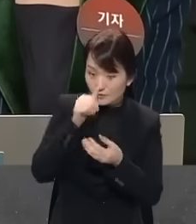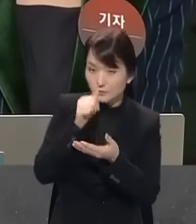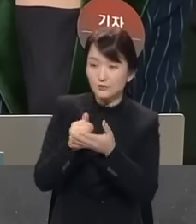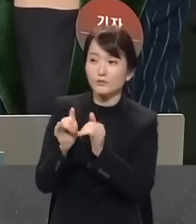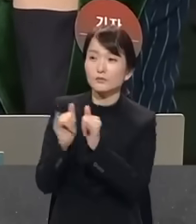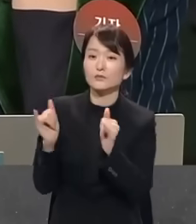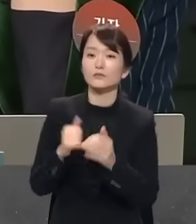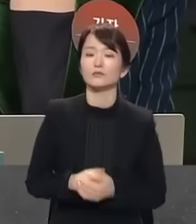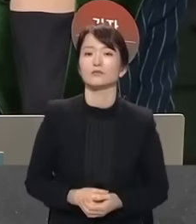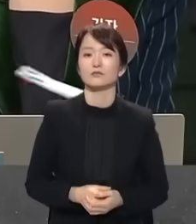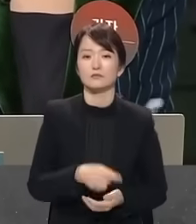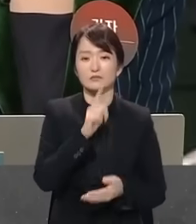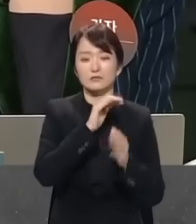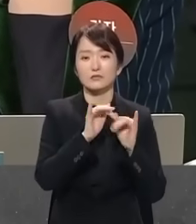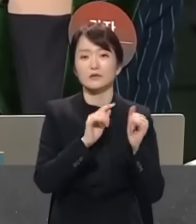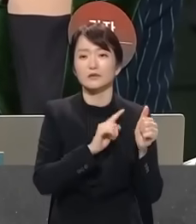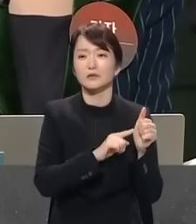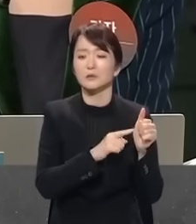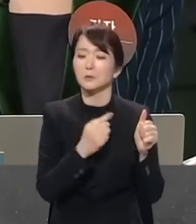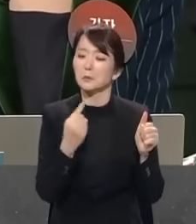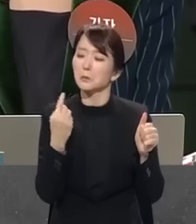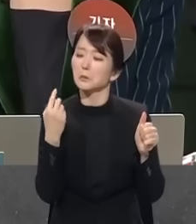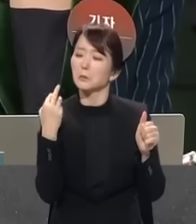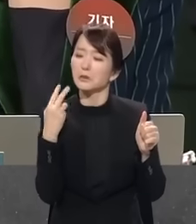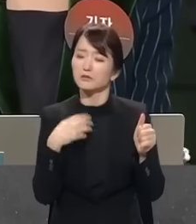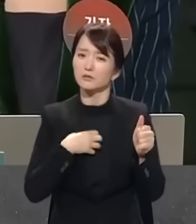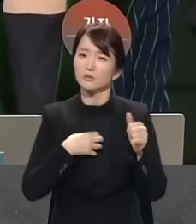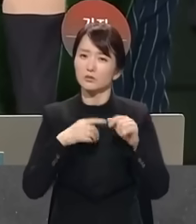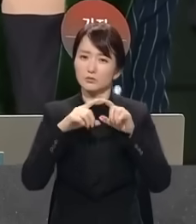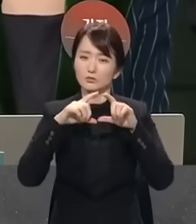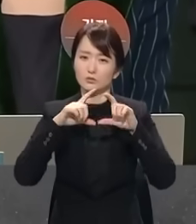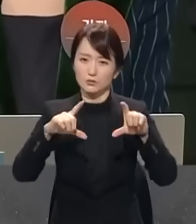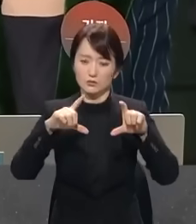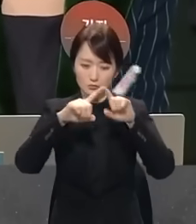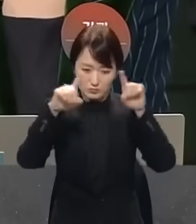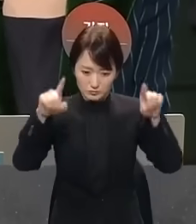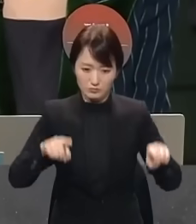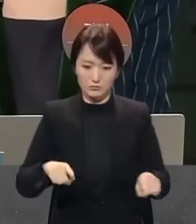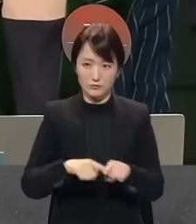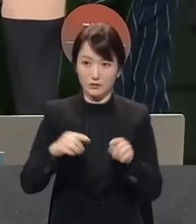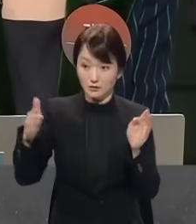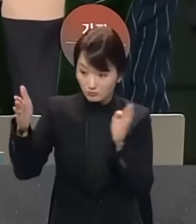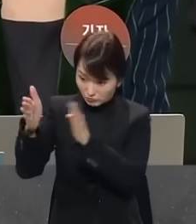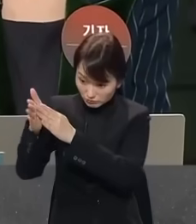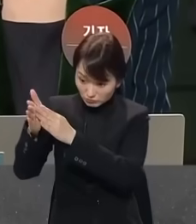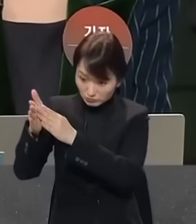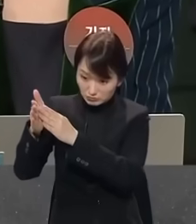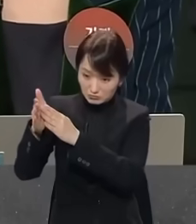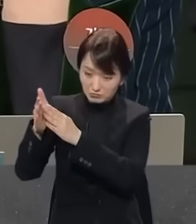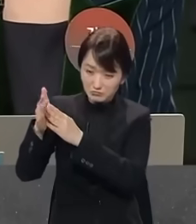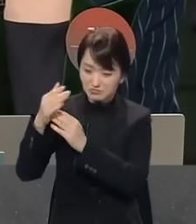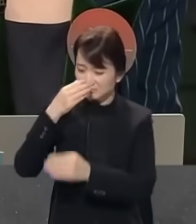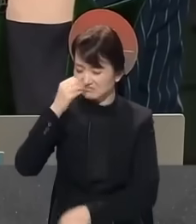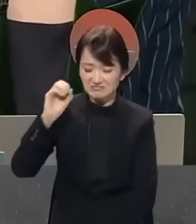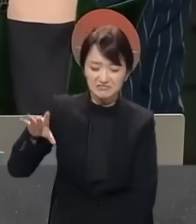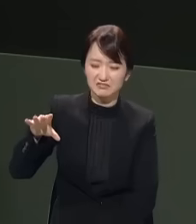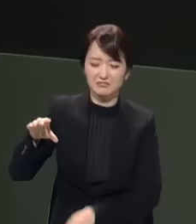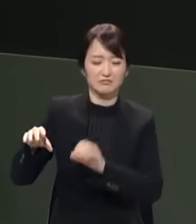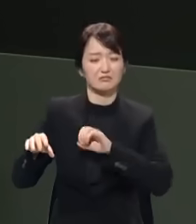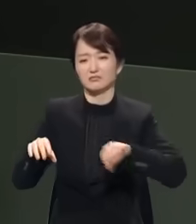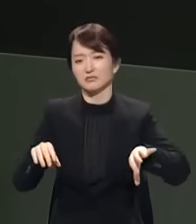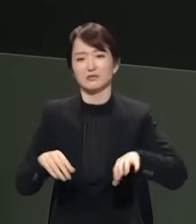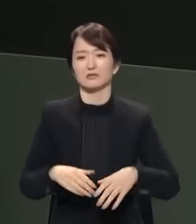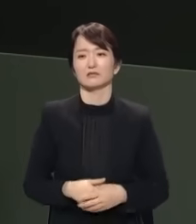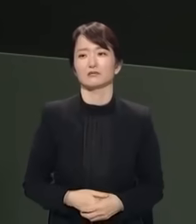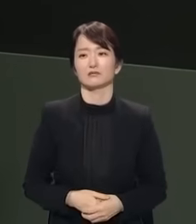이 제보자에 따르면 며칠 전에 경고문 붙였는데도요. 보란 듯이 엘리베이터에 또 버렸다면서 한탄했습니다. 자, 다음 두